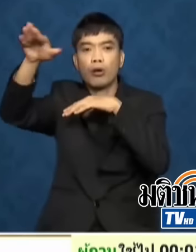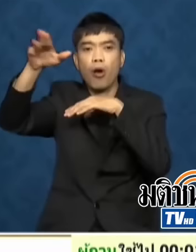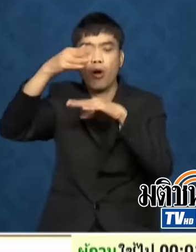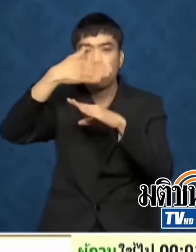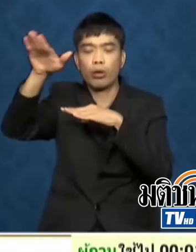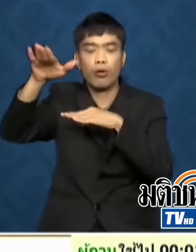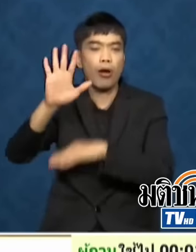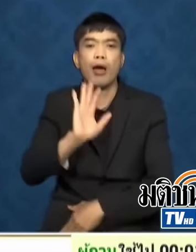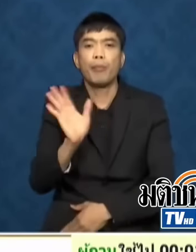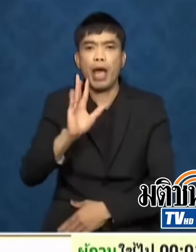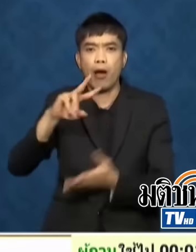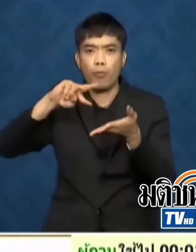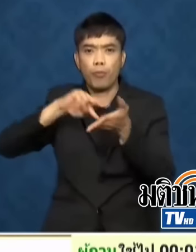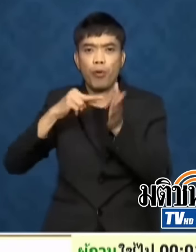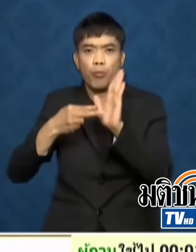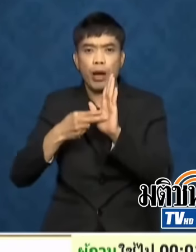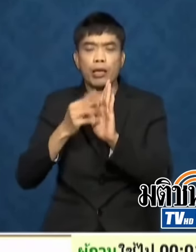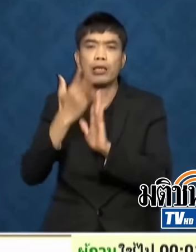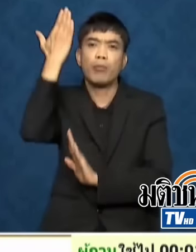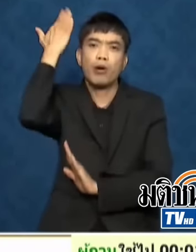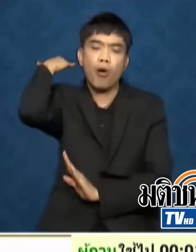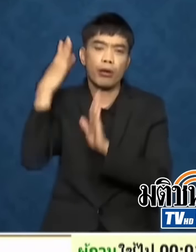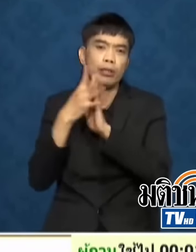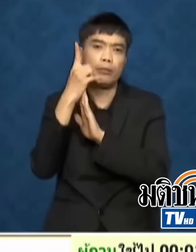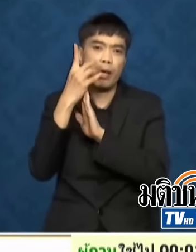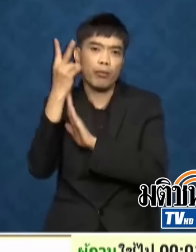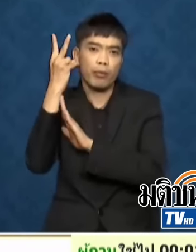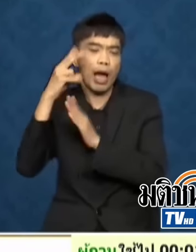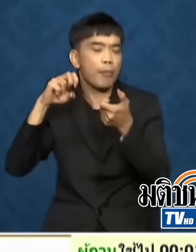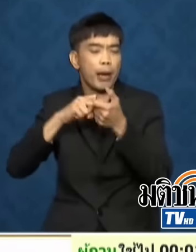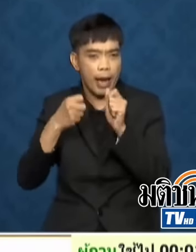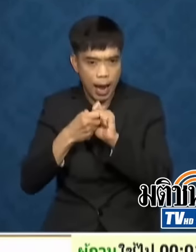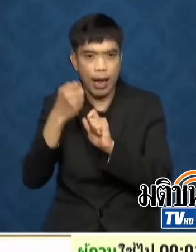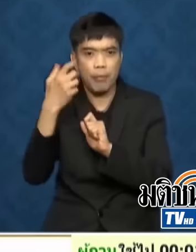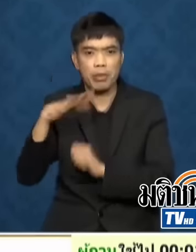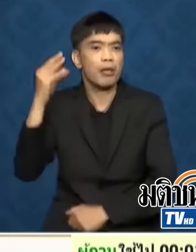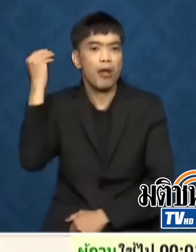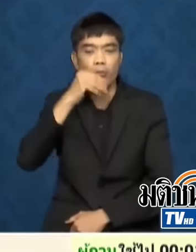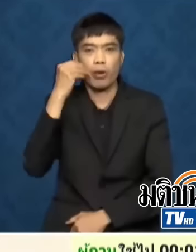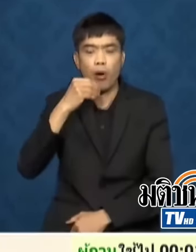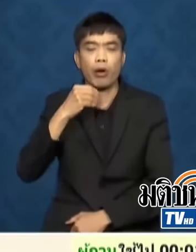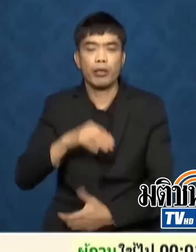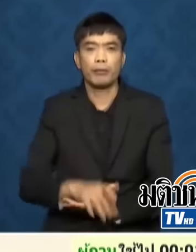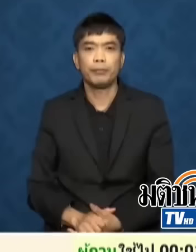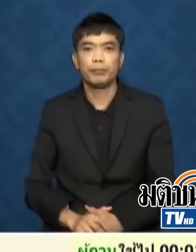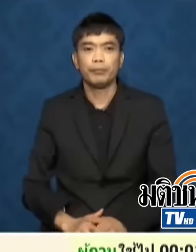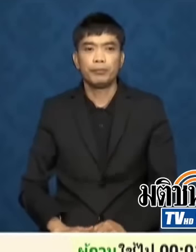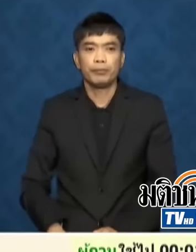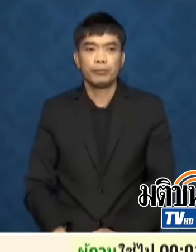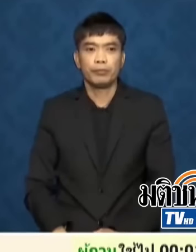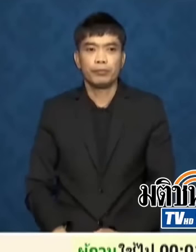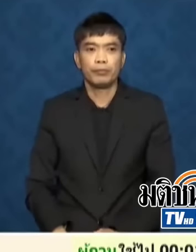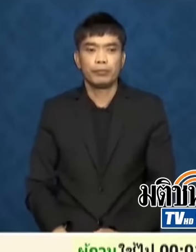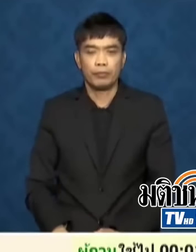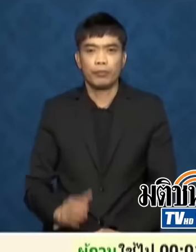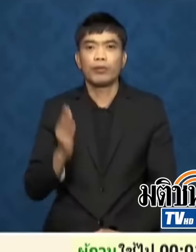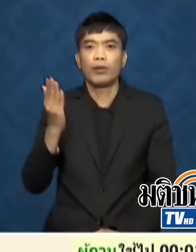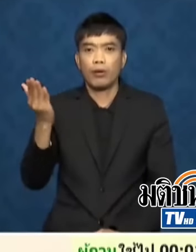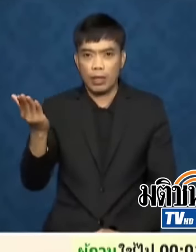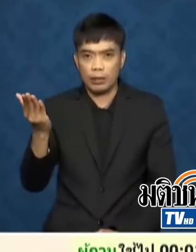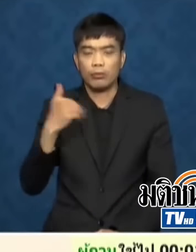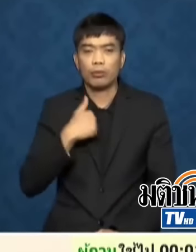มื่อ 2-3 สัปดาห์ที่แล้วพวกเราก ็ครับครับ เห็นใจผมนะครับ ครับขอบคุณครับคุณลักษมณ์รวมครับ